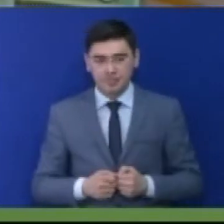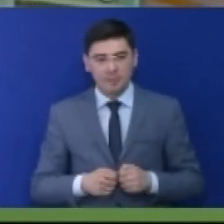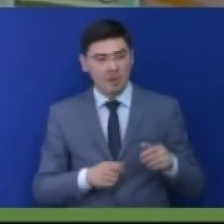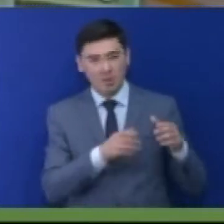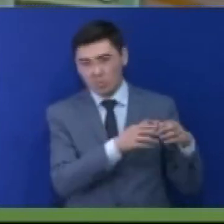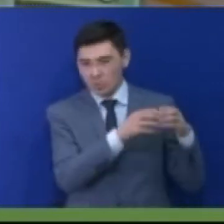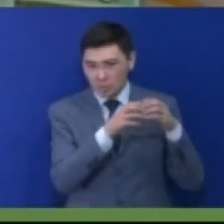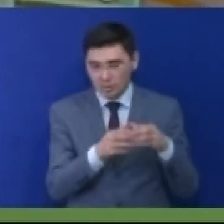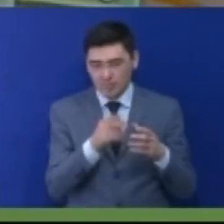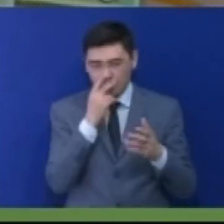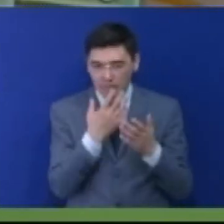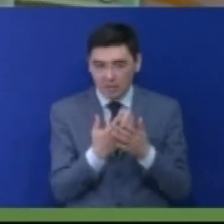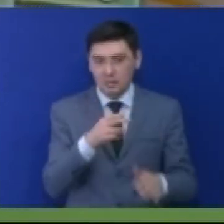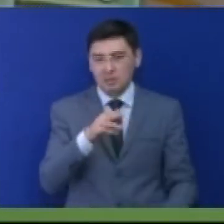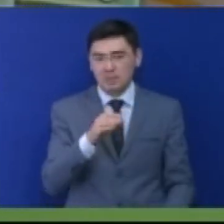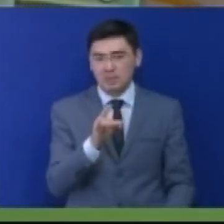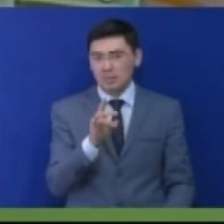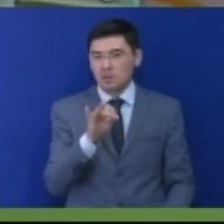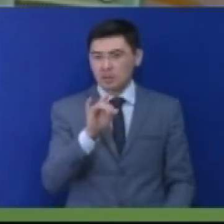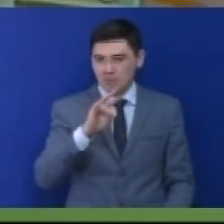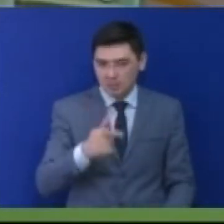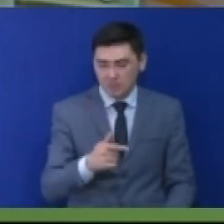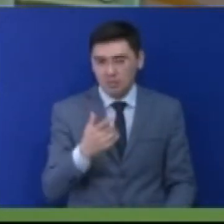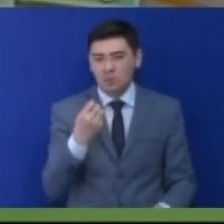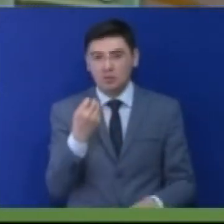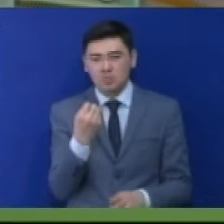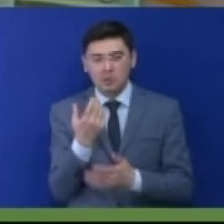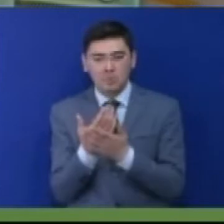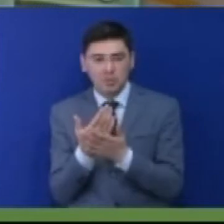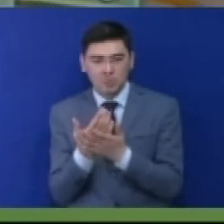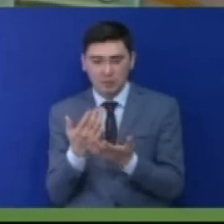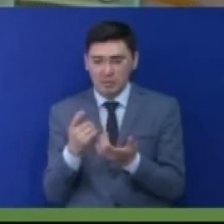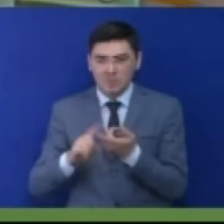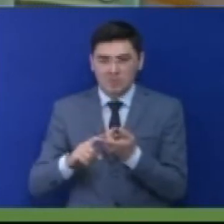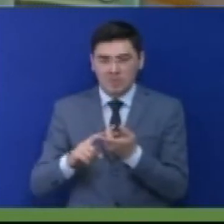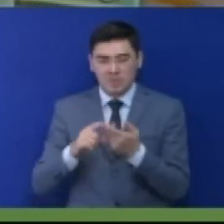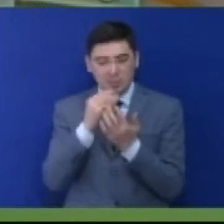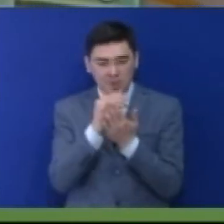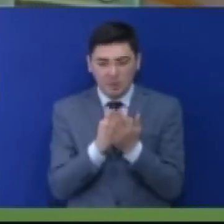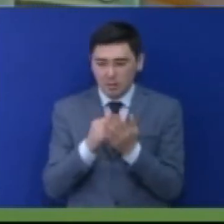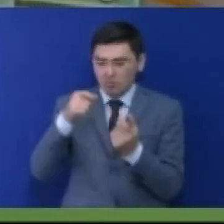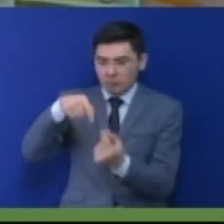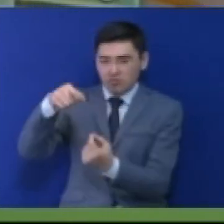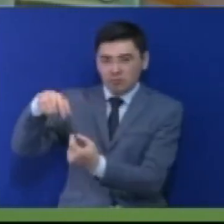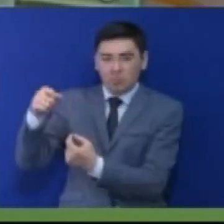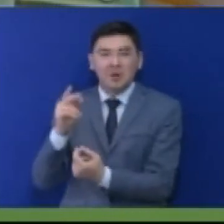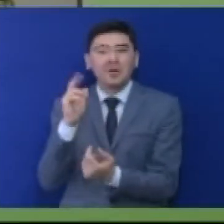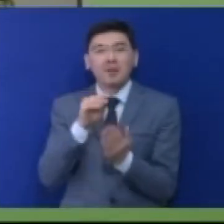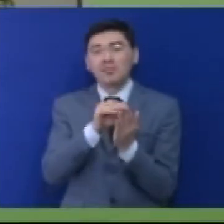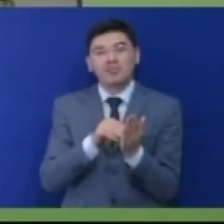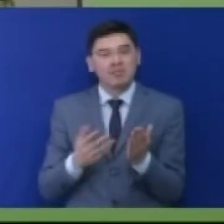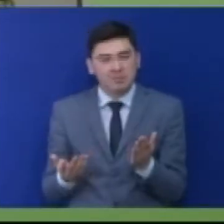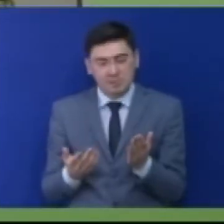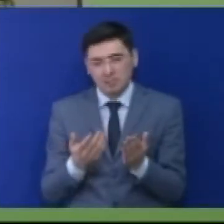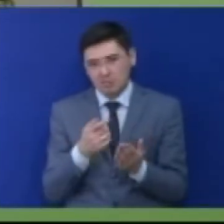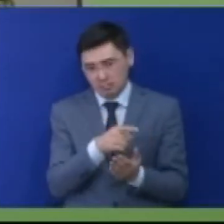групповые работы, тренинги, как нужно именно прописывать индивидуально развивающую программу, которую мы, сложности были в